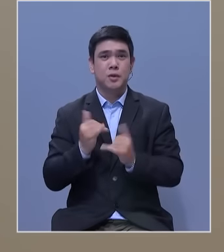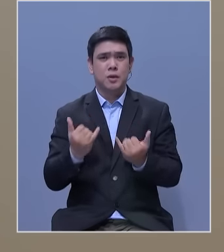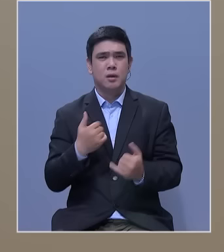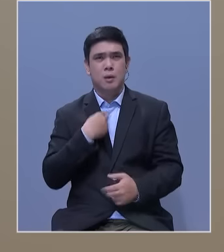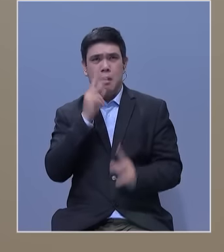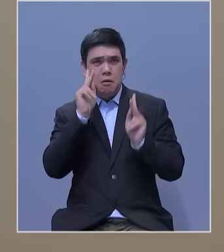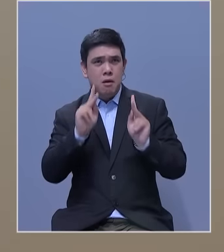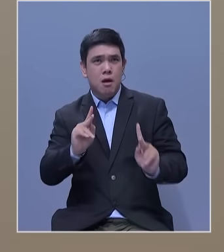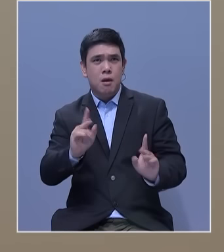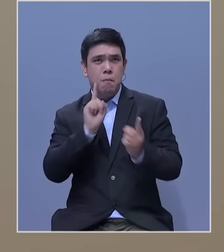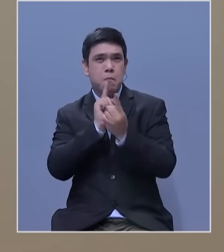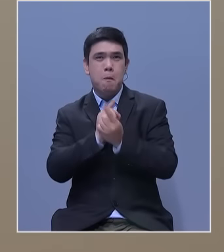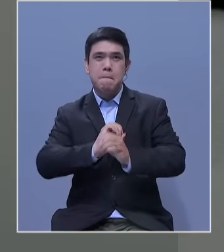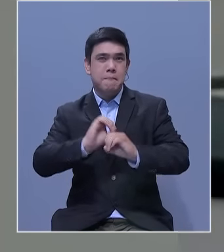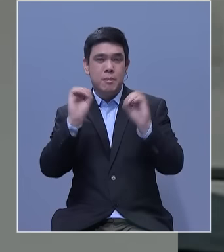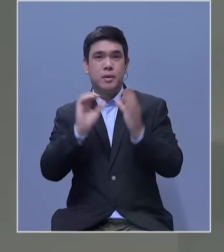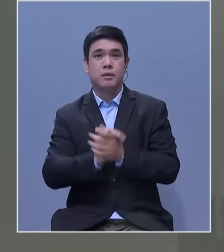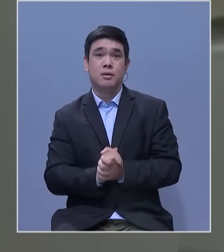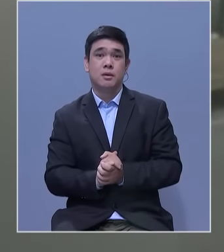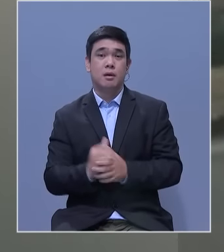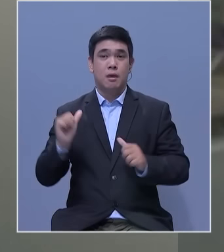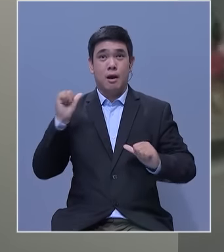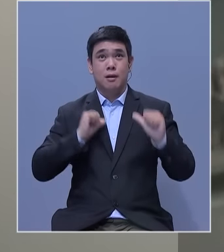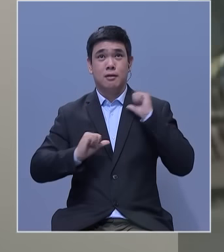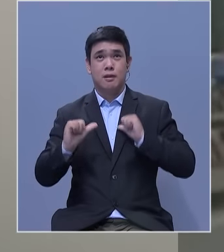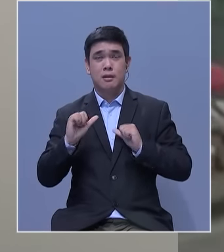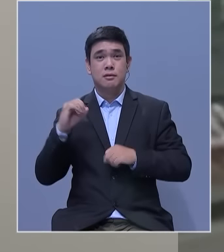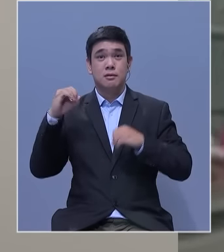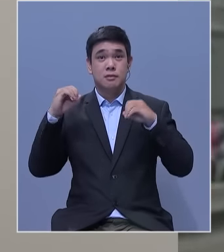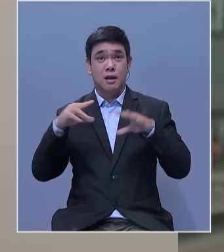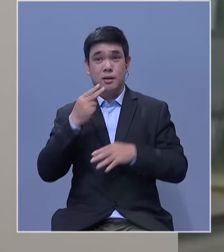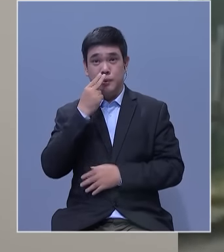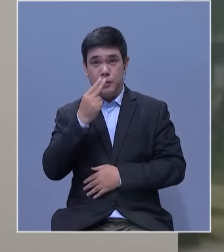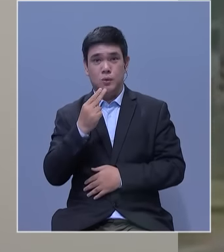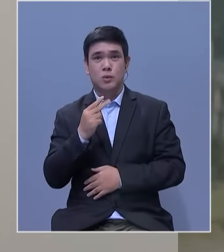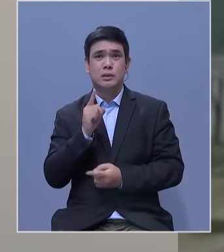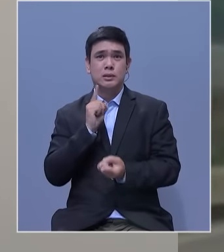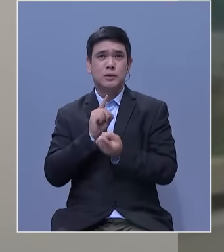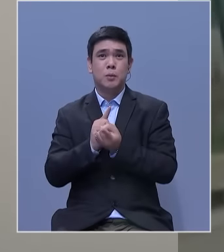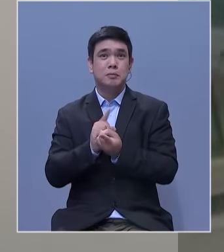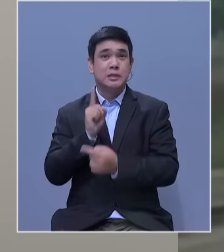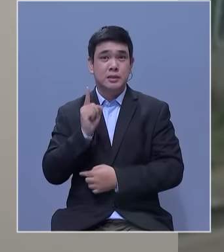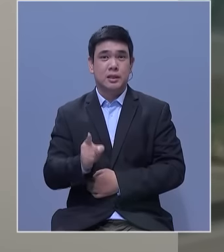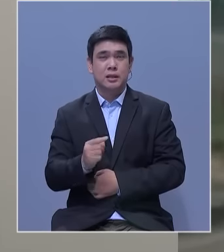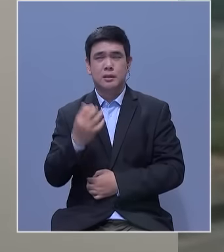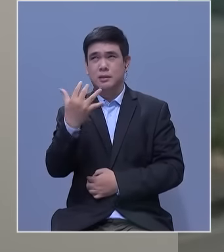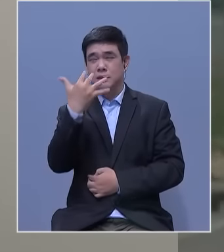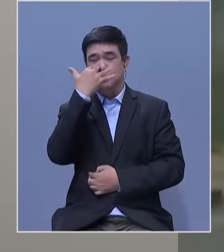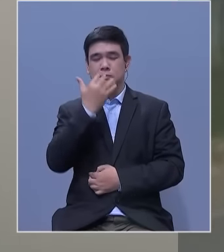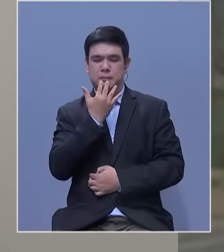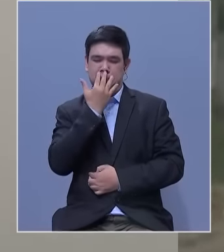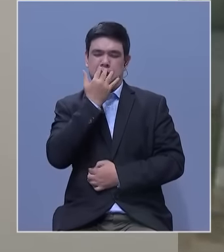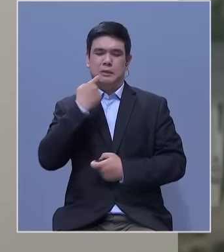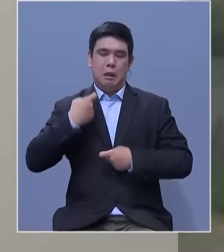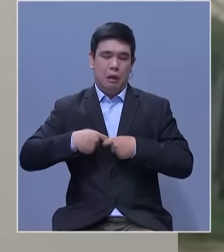ไม่เคยเห็นมาก่อนท่านจะได้พบกับการแสดงแสงสีเสียงอย่างสมจริงท่านจะแสบตาหายใจล